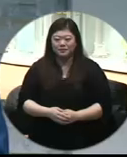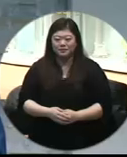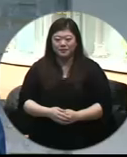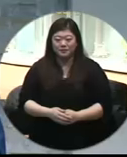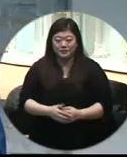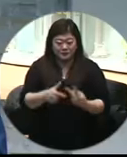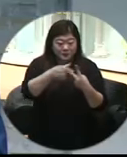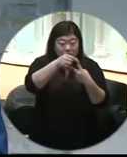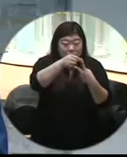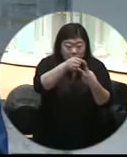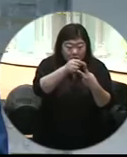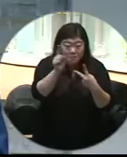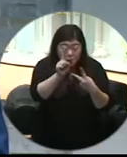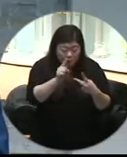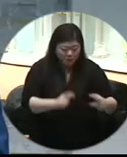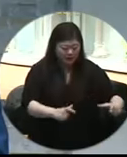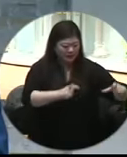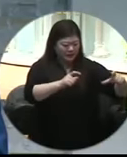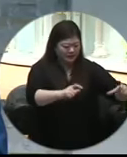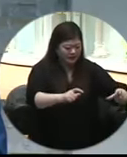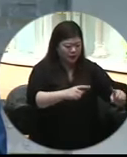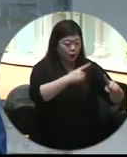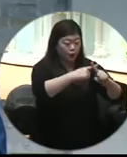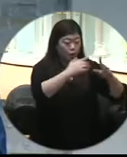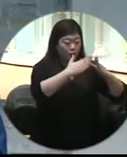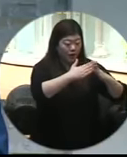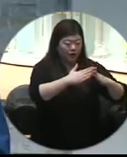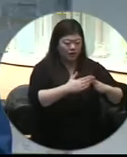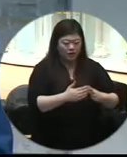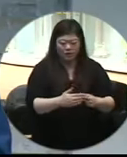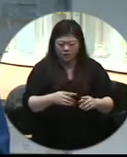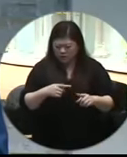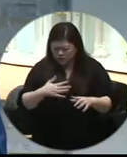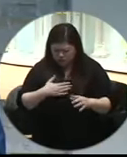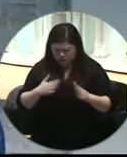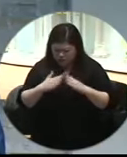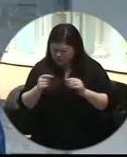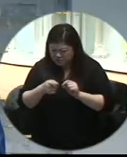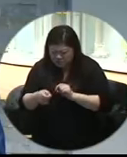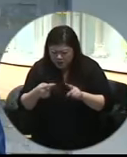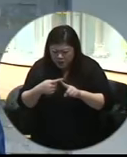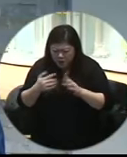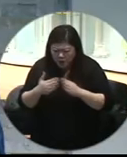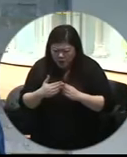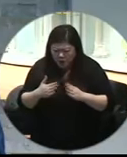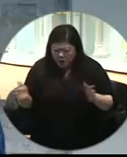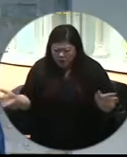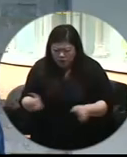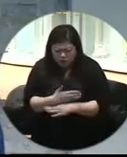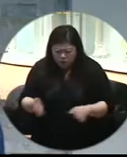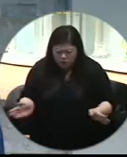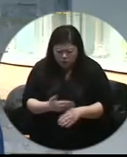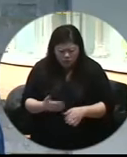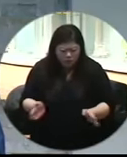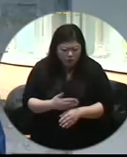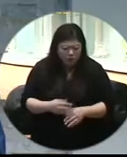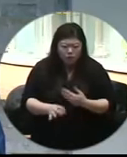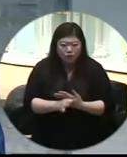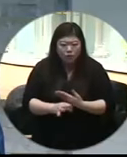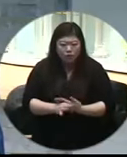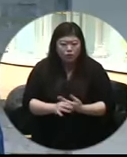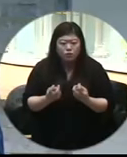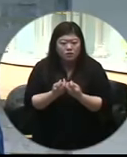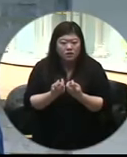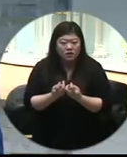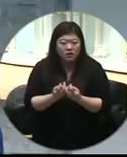하나는요, 지역에 교회당이 없을 때 사용했던 유형교회입니다. 교회당이 없다 그러면